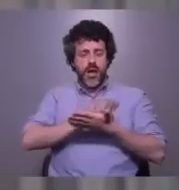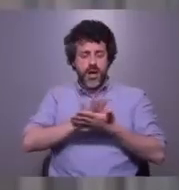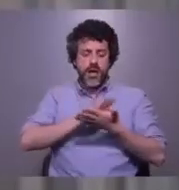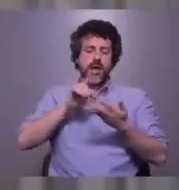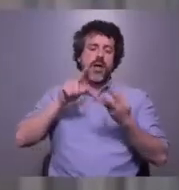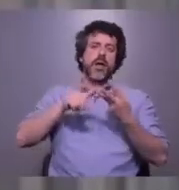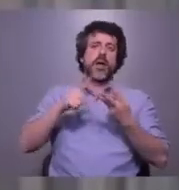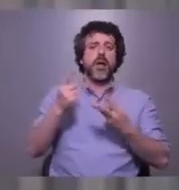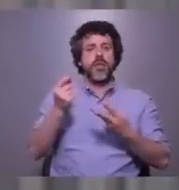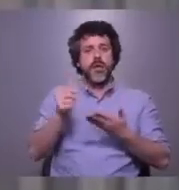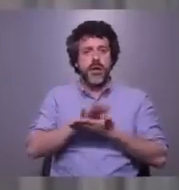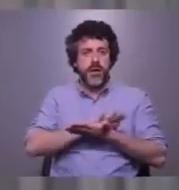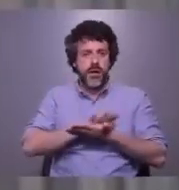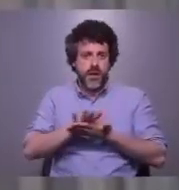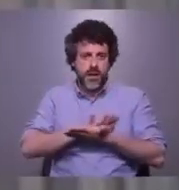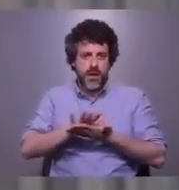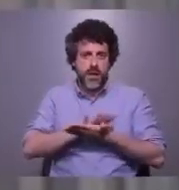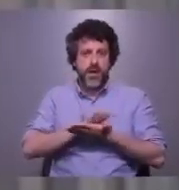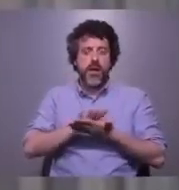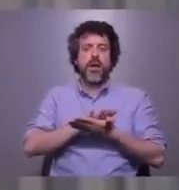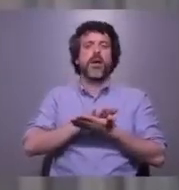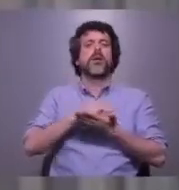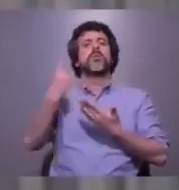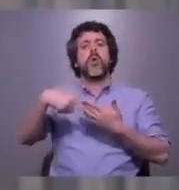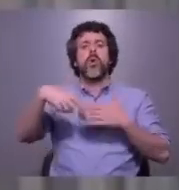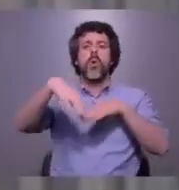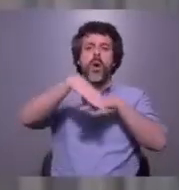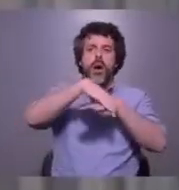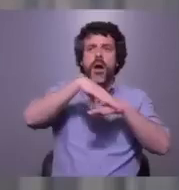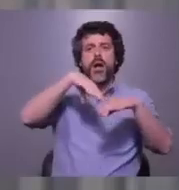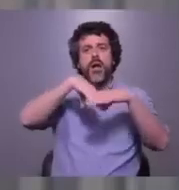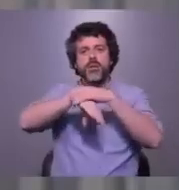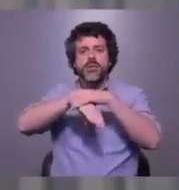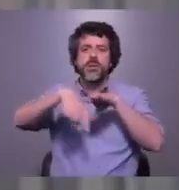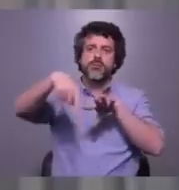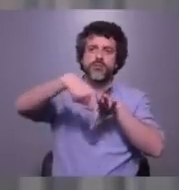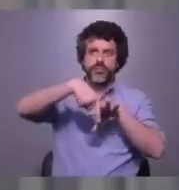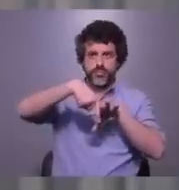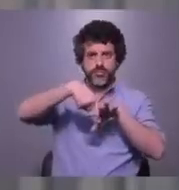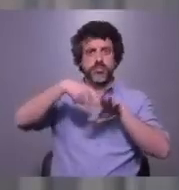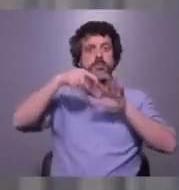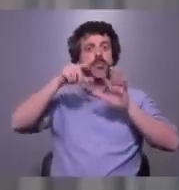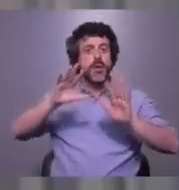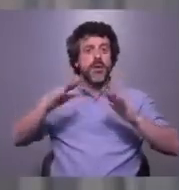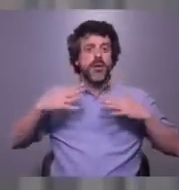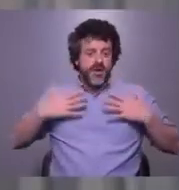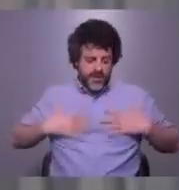cintura, ma di calzare sandali e di non portare due